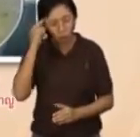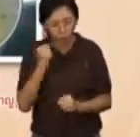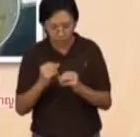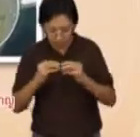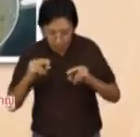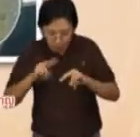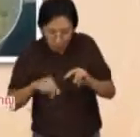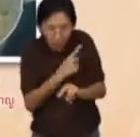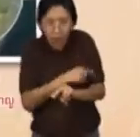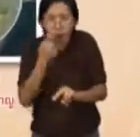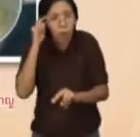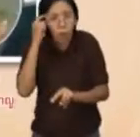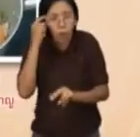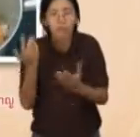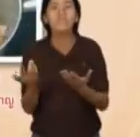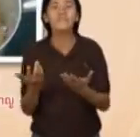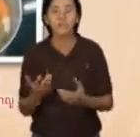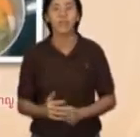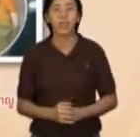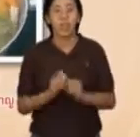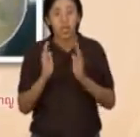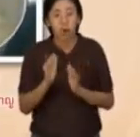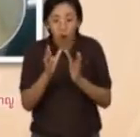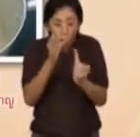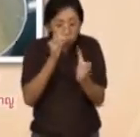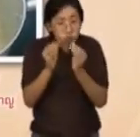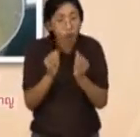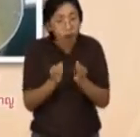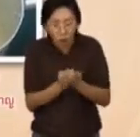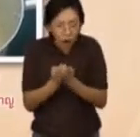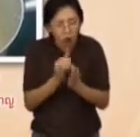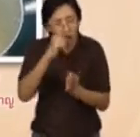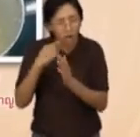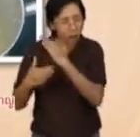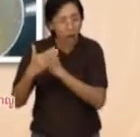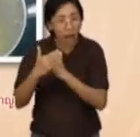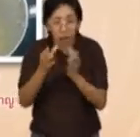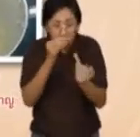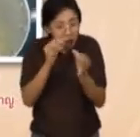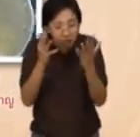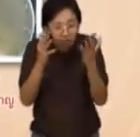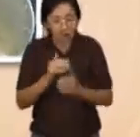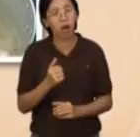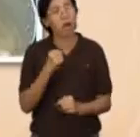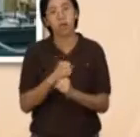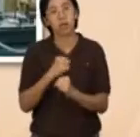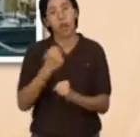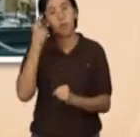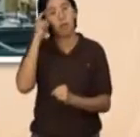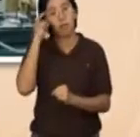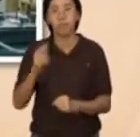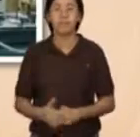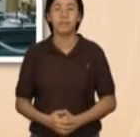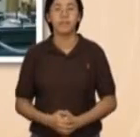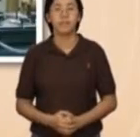ป็นแม่ครัวที่เรียนรู้ด้านอาหารทางโบราณมาหร ื ออาหารชาววังมา